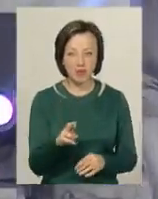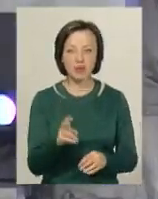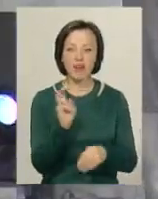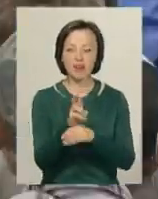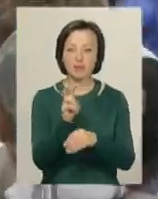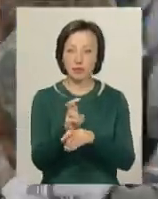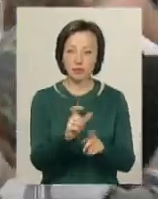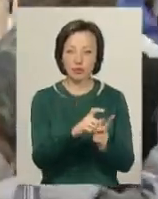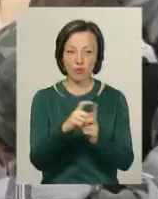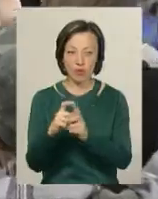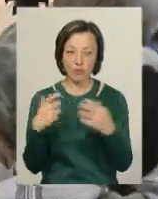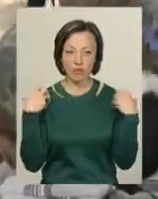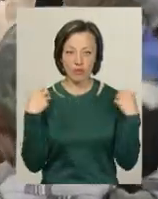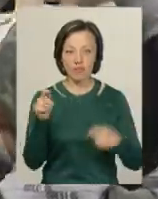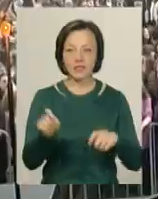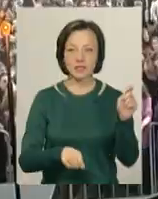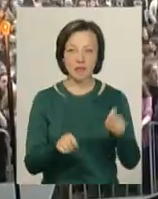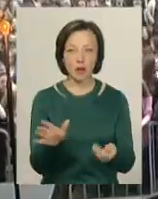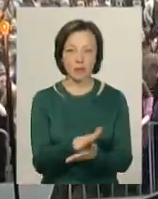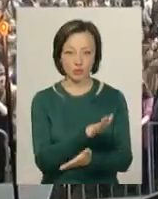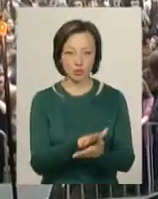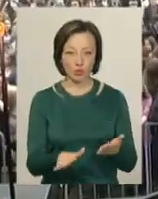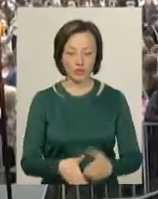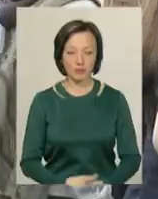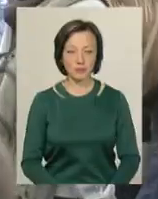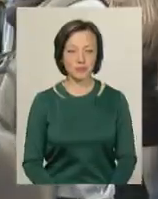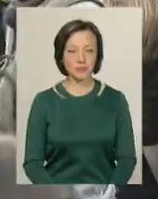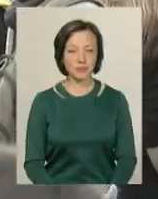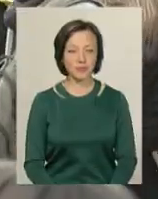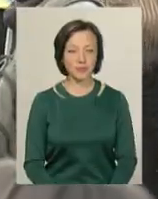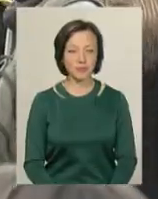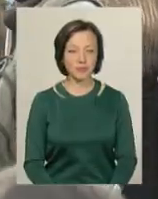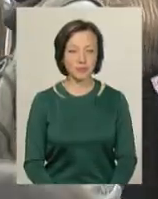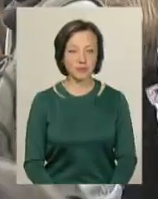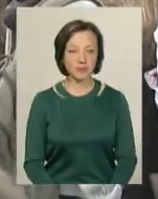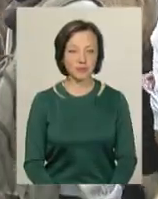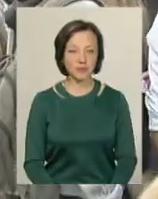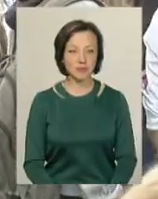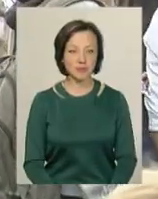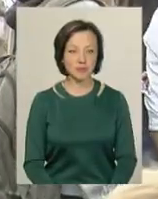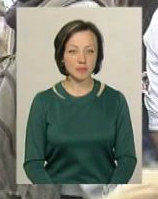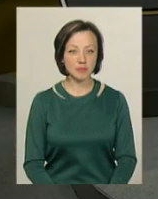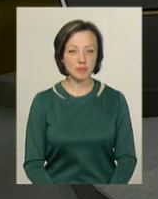відвідувачів, за словами Артема Ромосюкова, фестиваль буде безкоштовним. Світлана Русіна, Володимир Паламар, новини Поділля Центр.